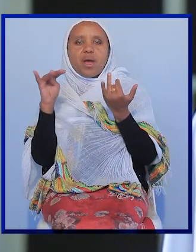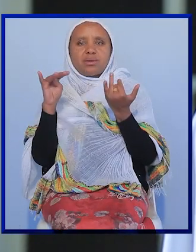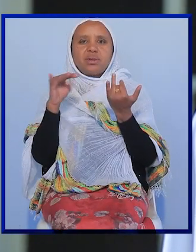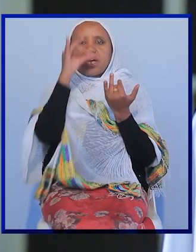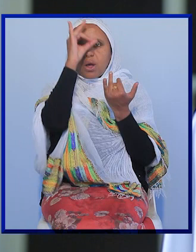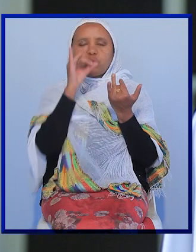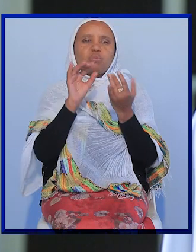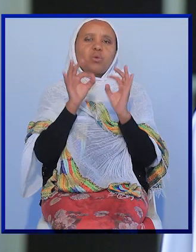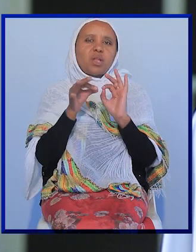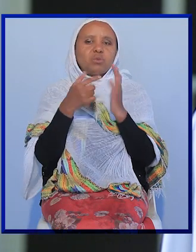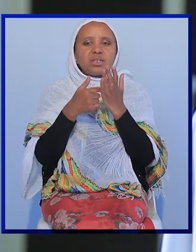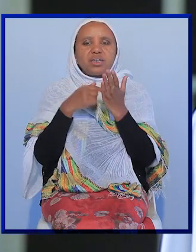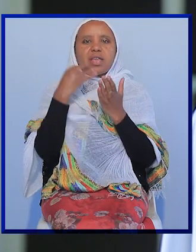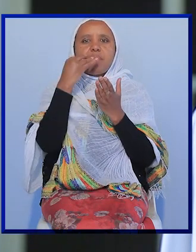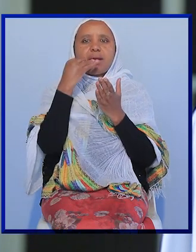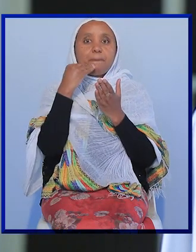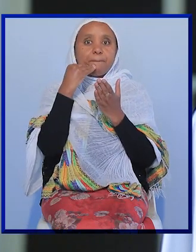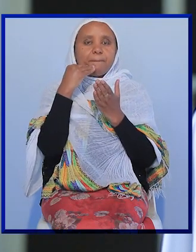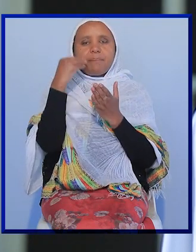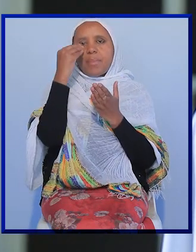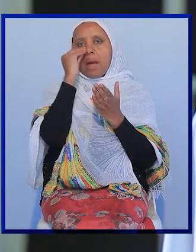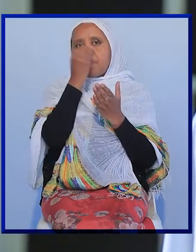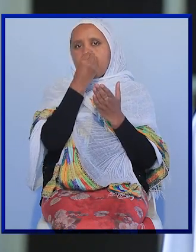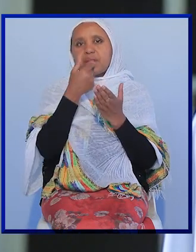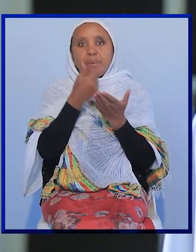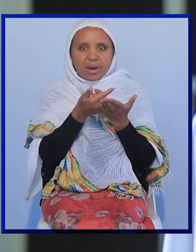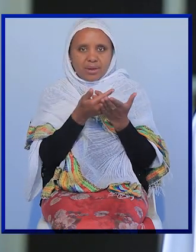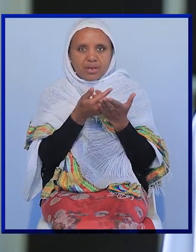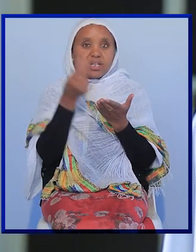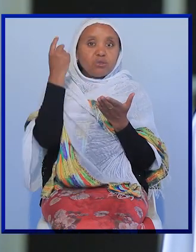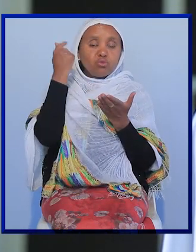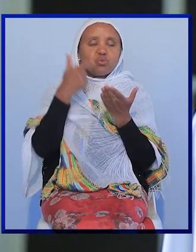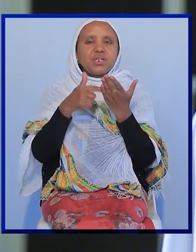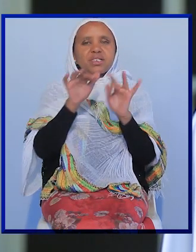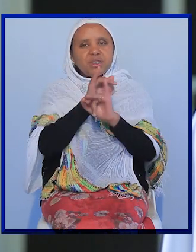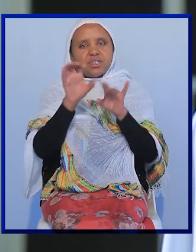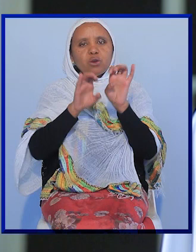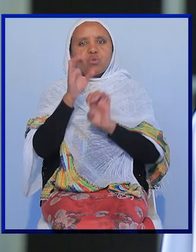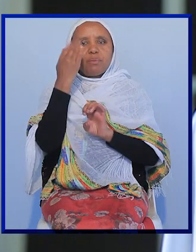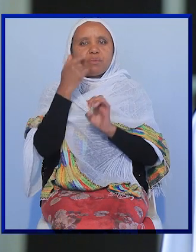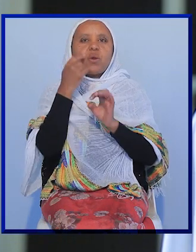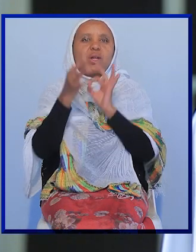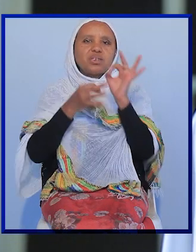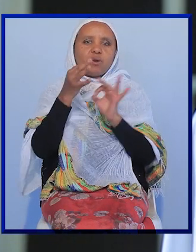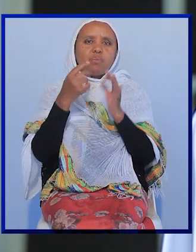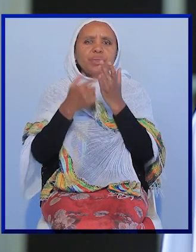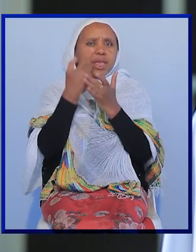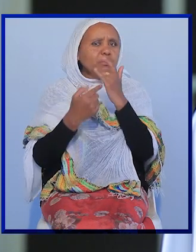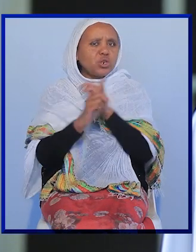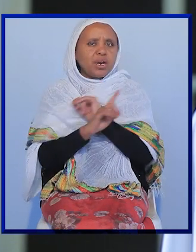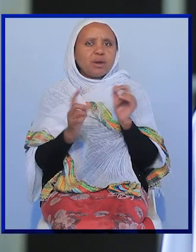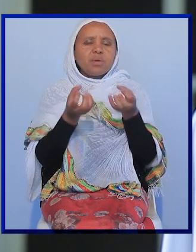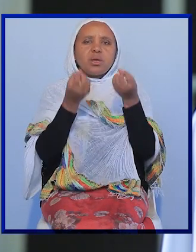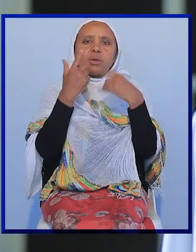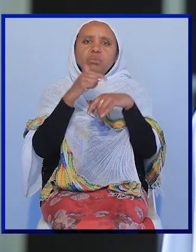የተነሳ የማርያም አበባ ተባለ። የጥንት አይሁዶች በሙሉ ይህንን ያደርጉ ነበርና እያሉ ይገልጹታል። በዚህ ብቻ አይደለም፣